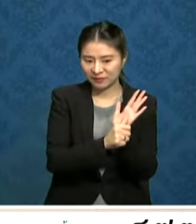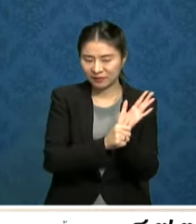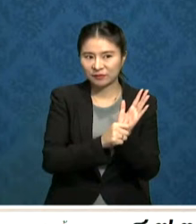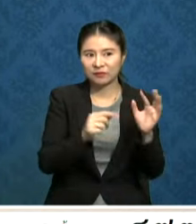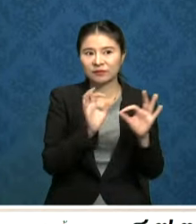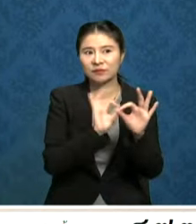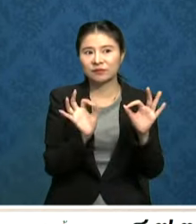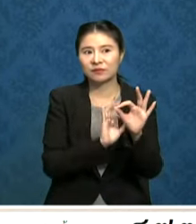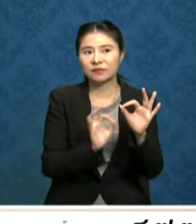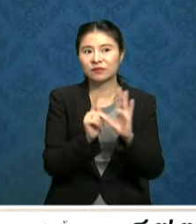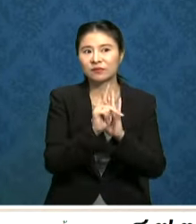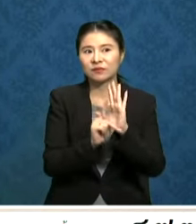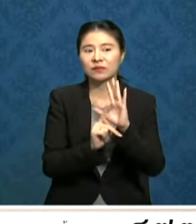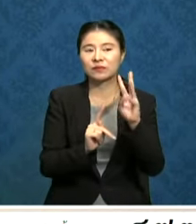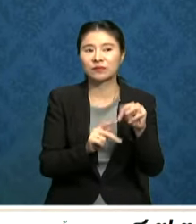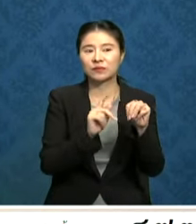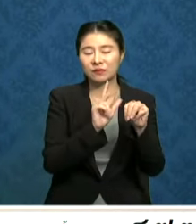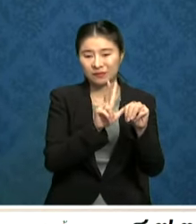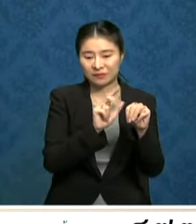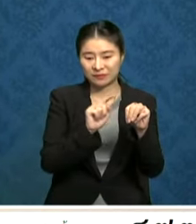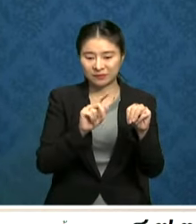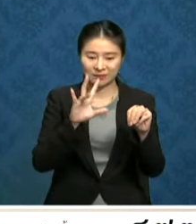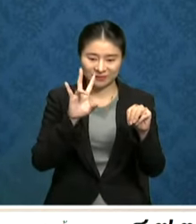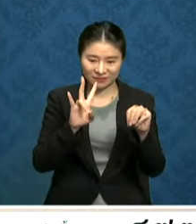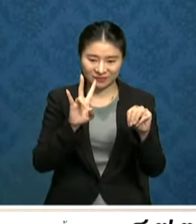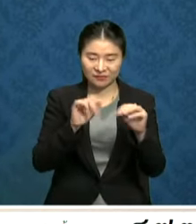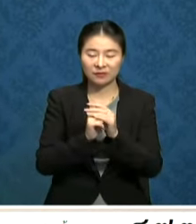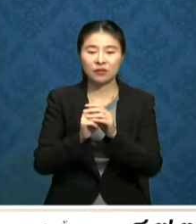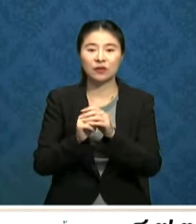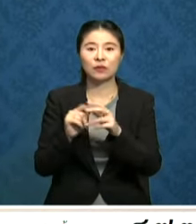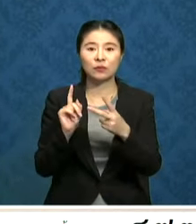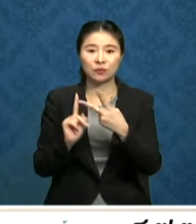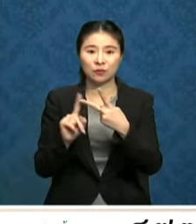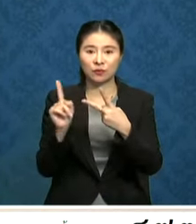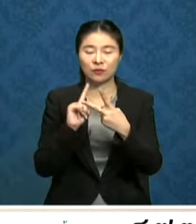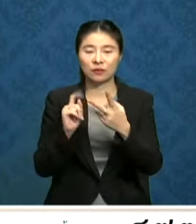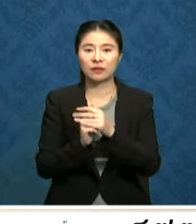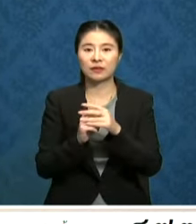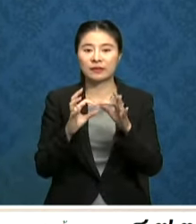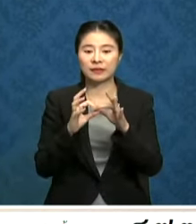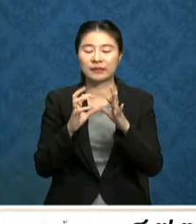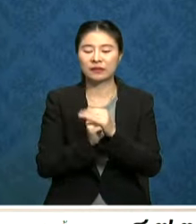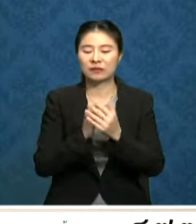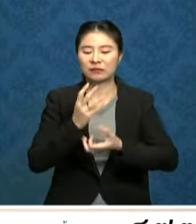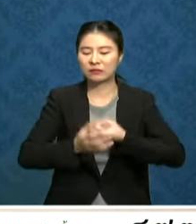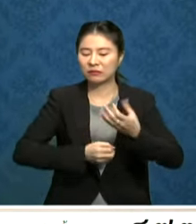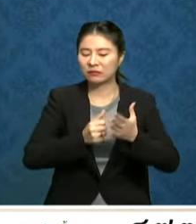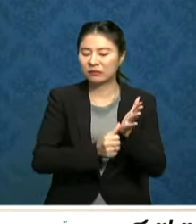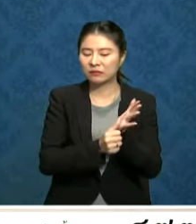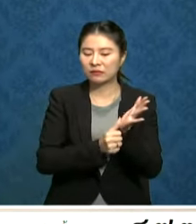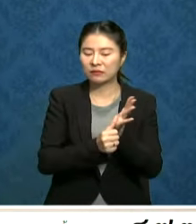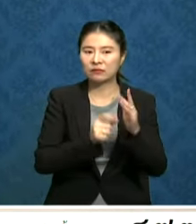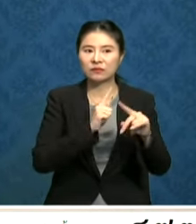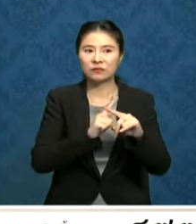ความนะครับในมาตรา3เลยไปถึงมาตรา7แล้วก็ในส่วนที่2จะอภิปรายถึงความแตกต่างของคำสงวนความเห็นของผม